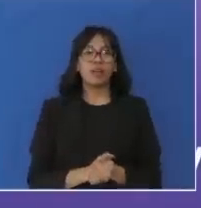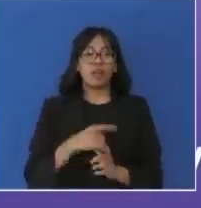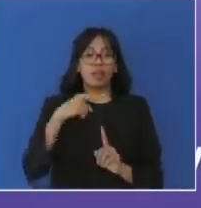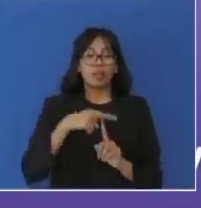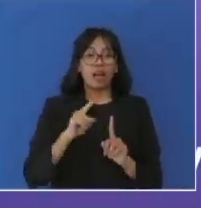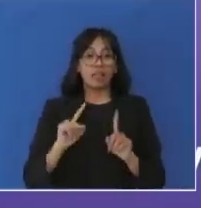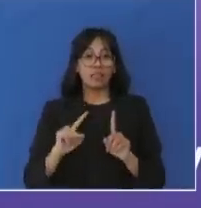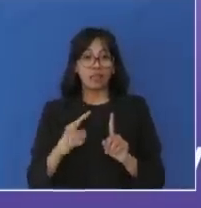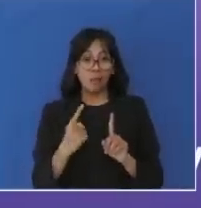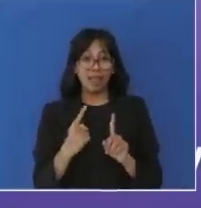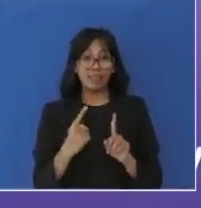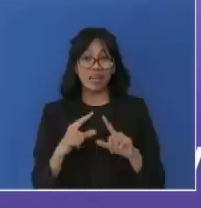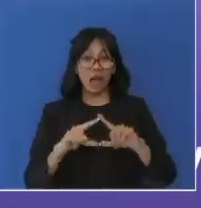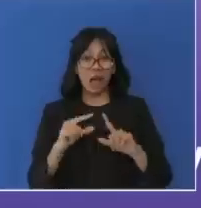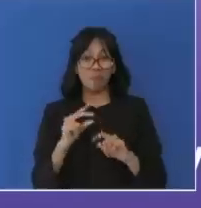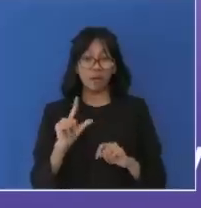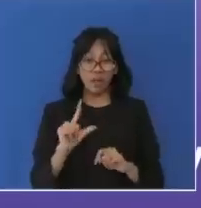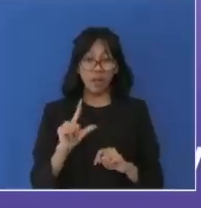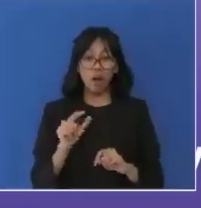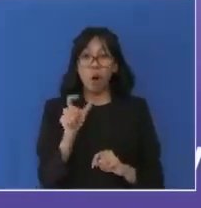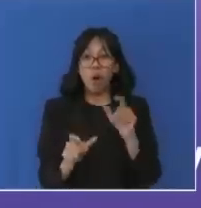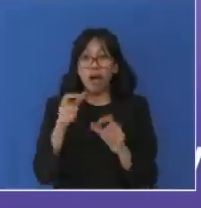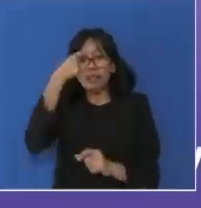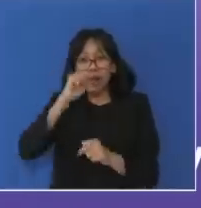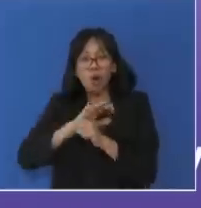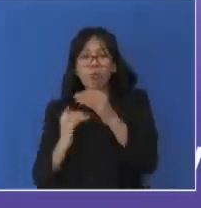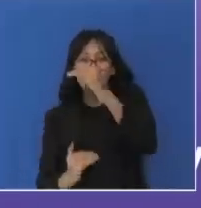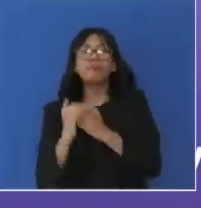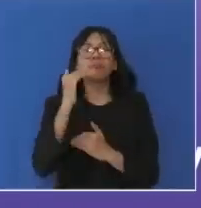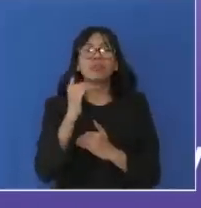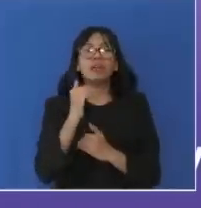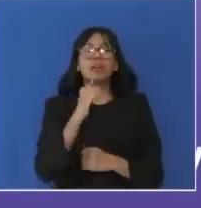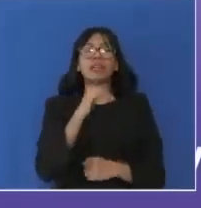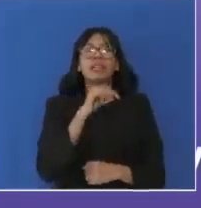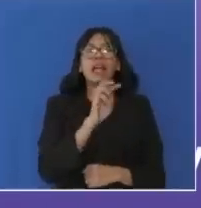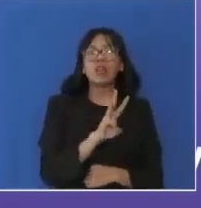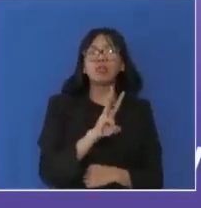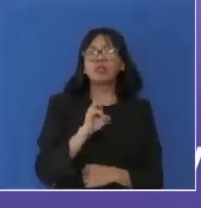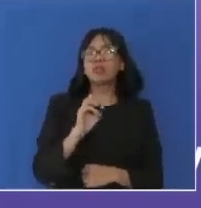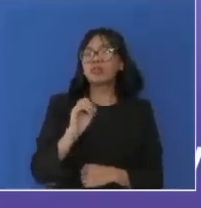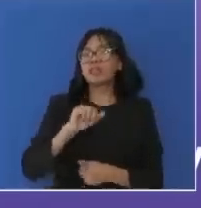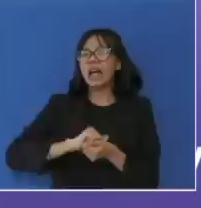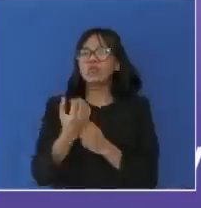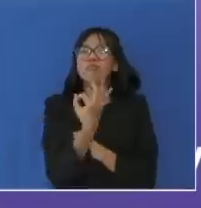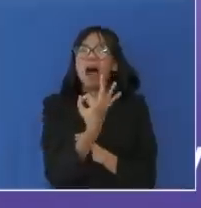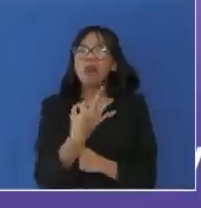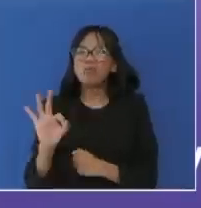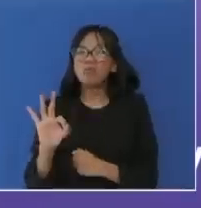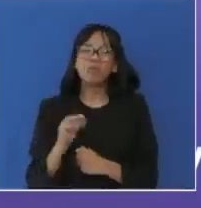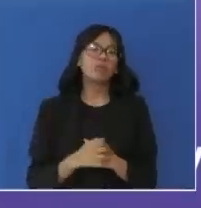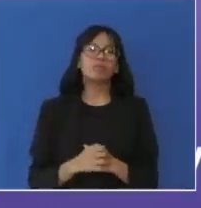11 ini telah bertambah lagi 330 kasus baru konfirmasi dari PCR yang